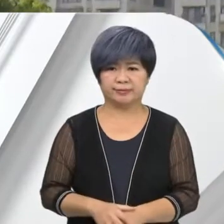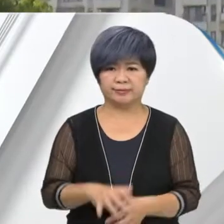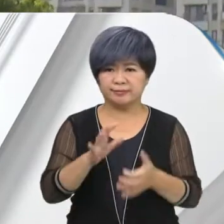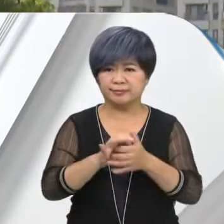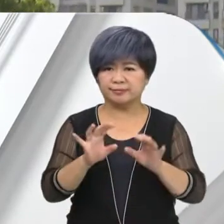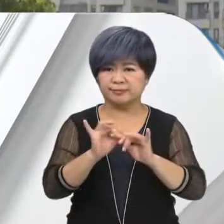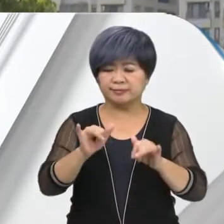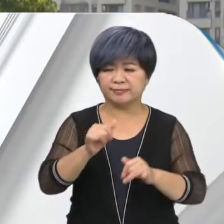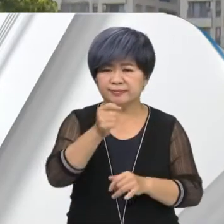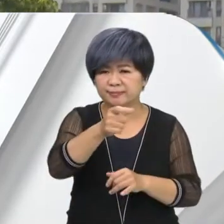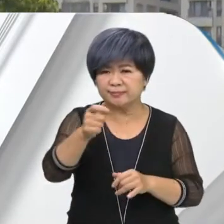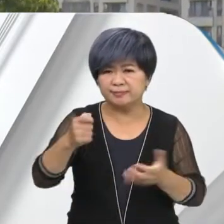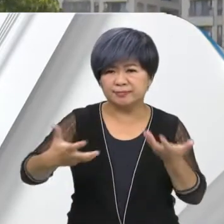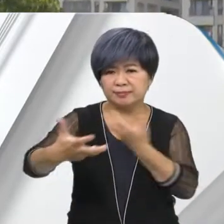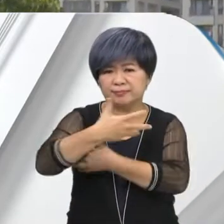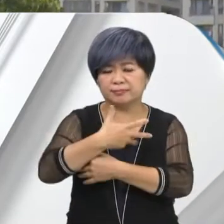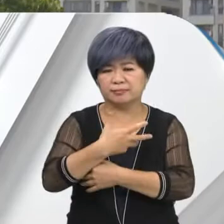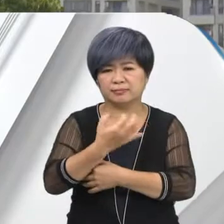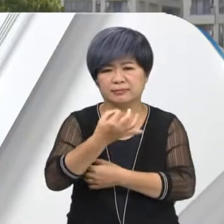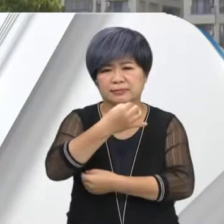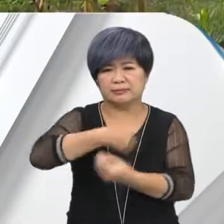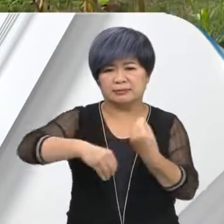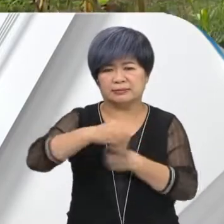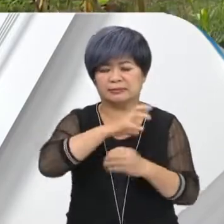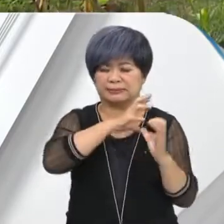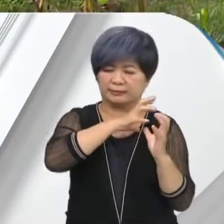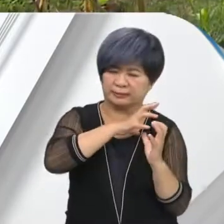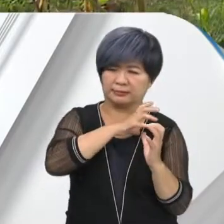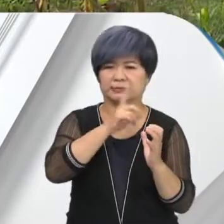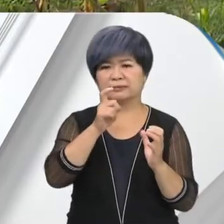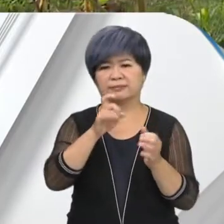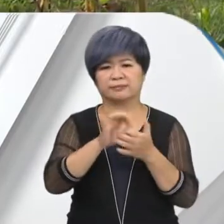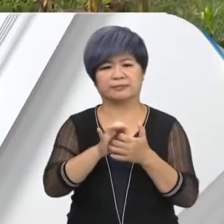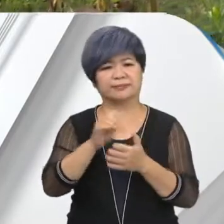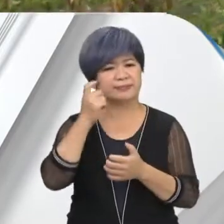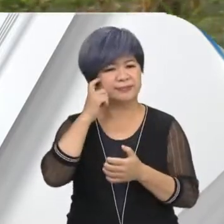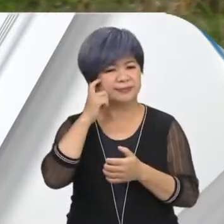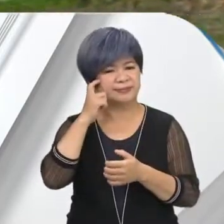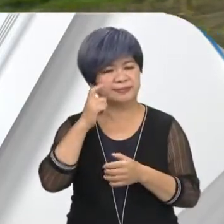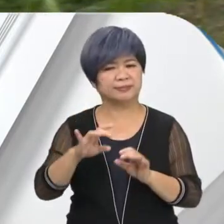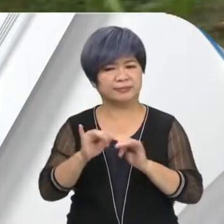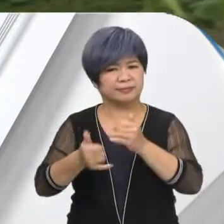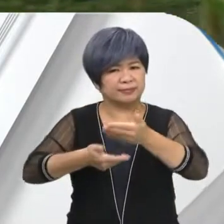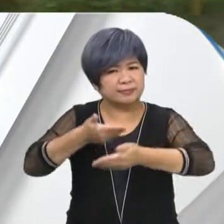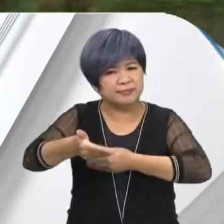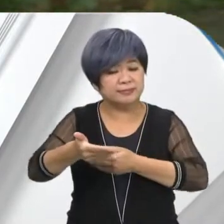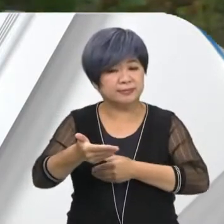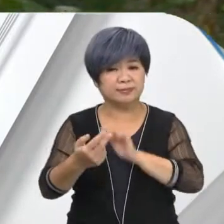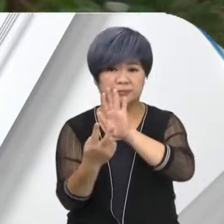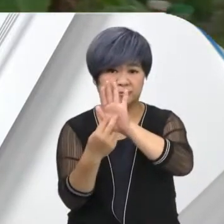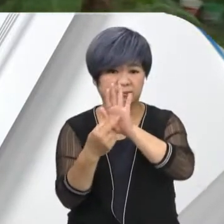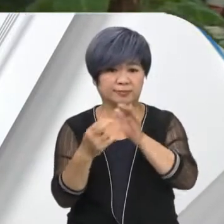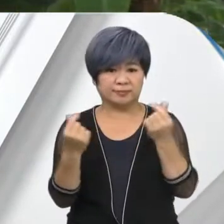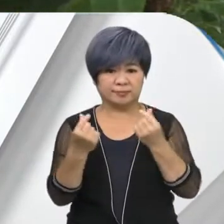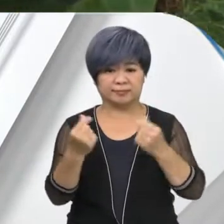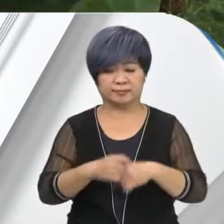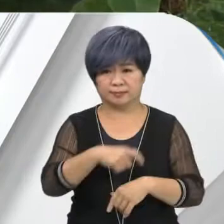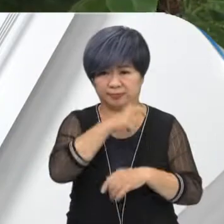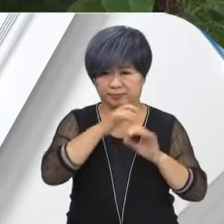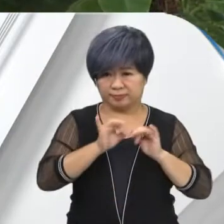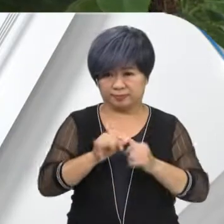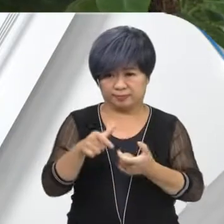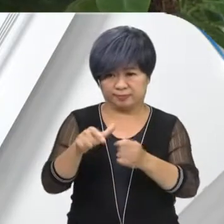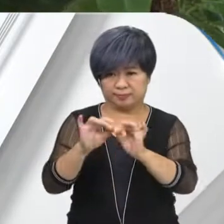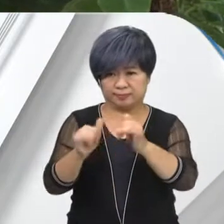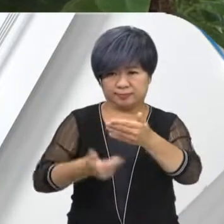我的整数土地是公所的财政归难负担，所以就建议用用借移转方式，也就是私人土地跟公有土